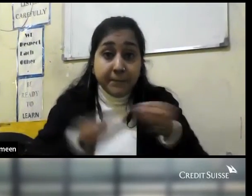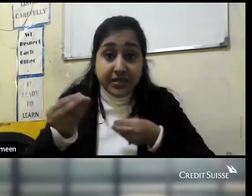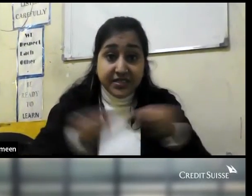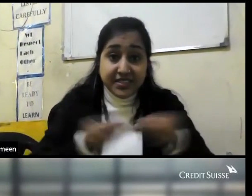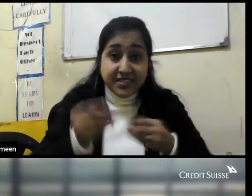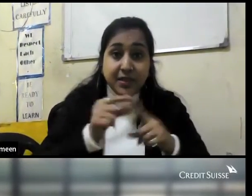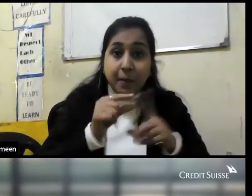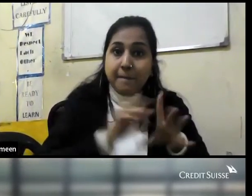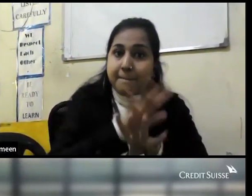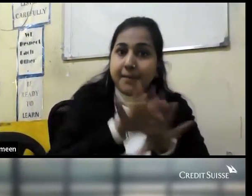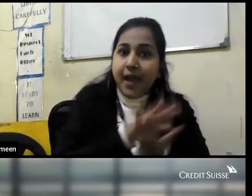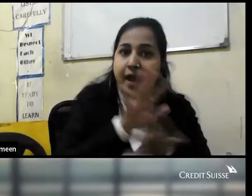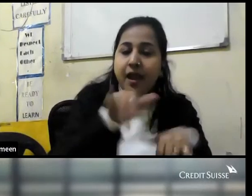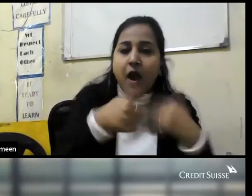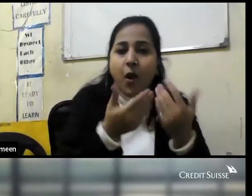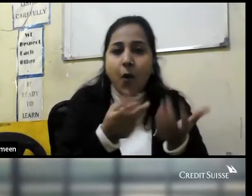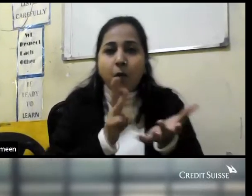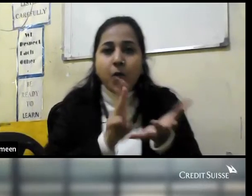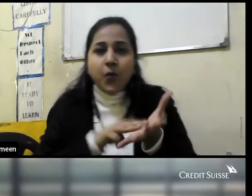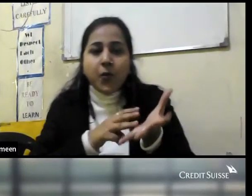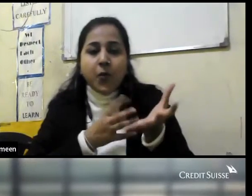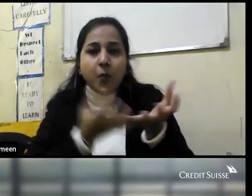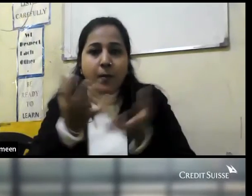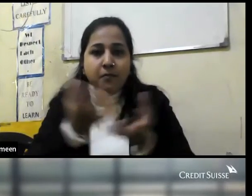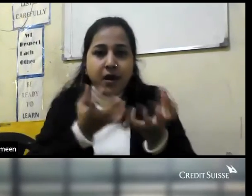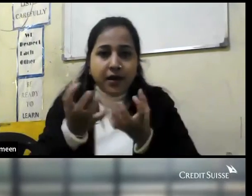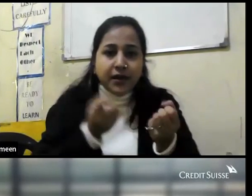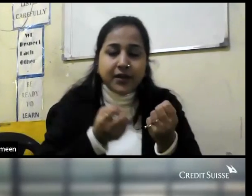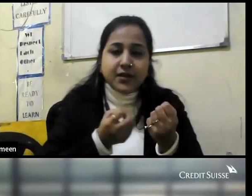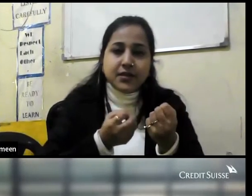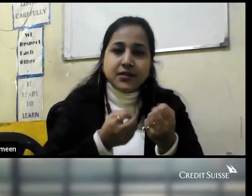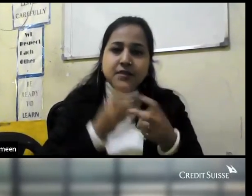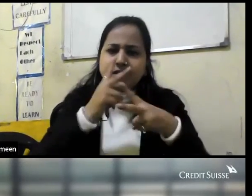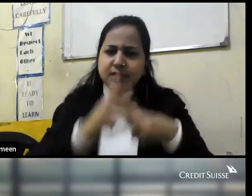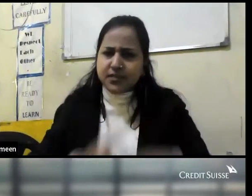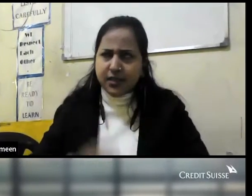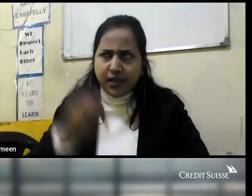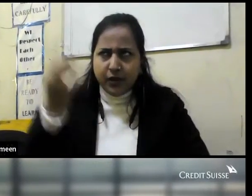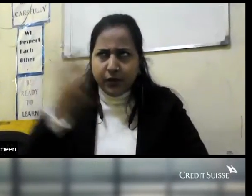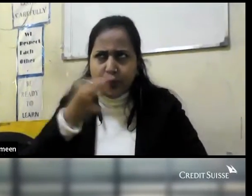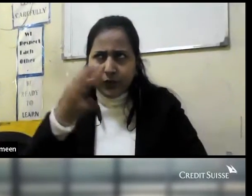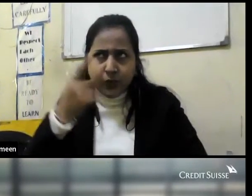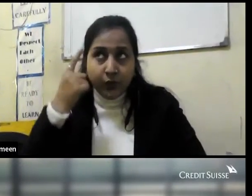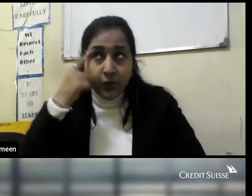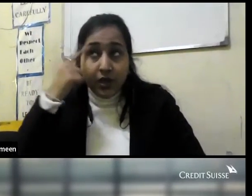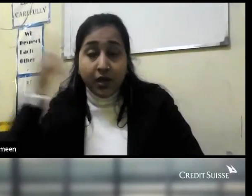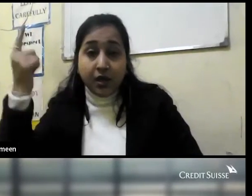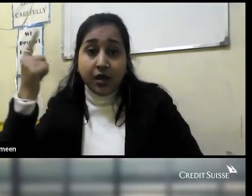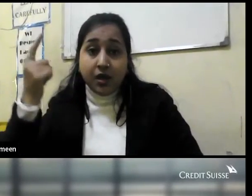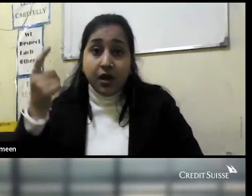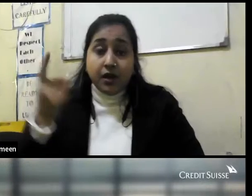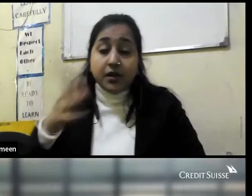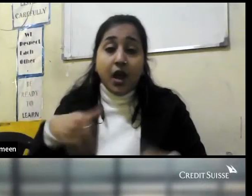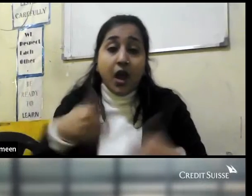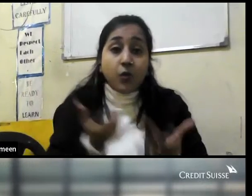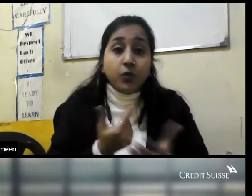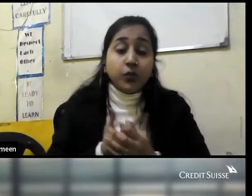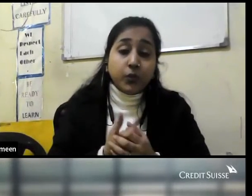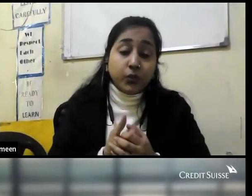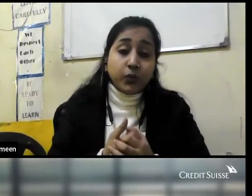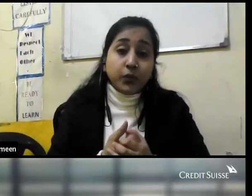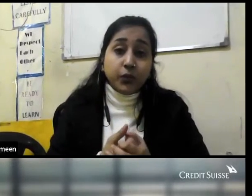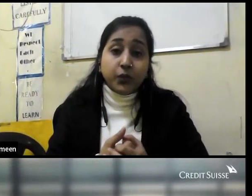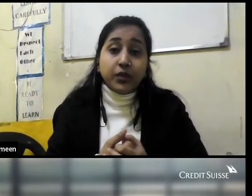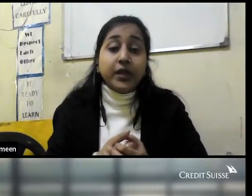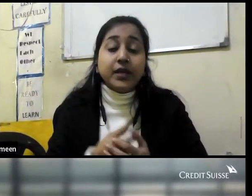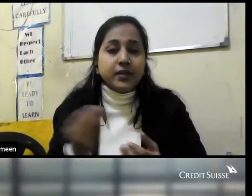करते हैं, मार्केट एनालिसिस कैसे करते हैं, इनोवेटिव आइडियाज क्या लगा सकते हैं, इन सब चीजों को आइडेंटिफाई करके इस तरीके का सपोर्ट हम